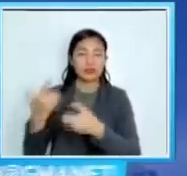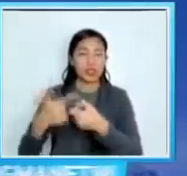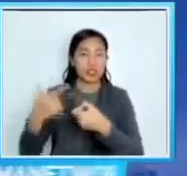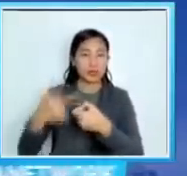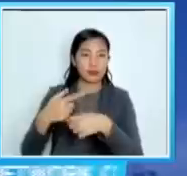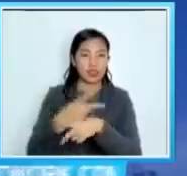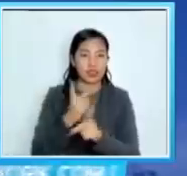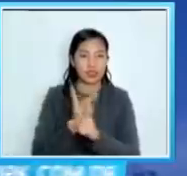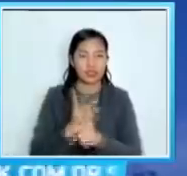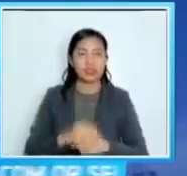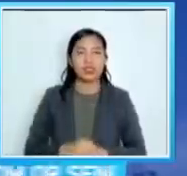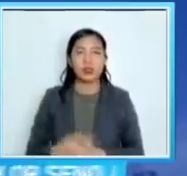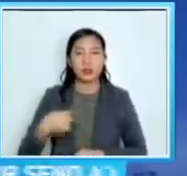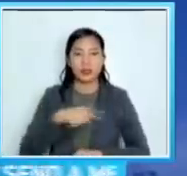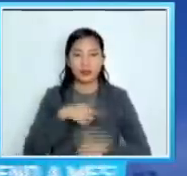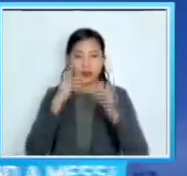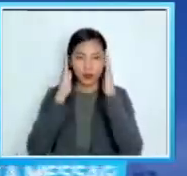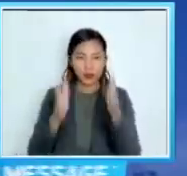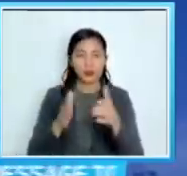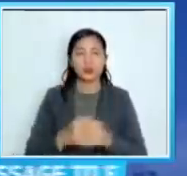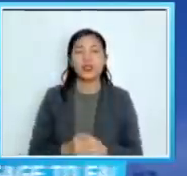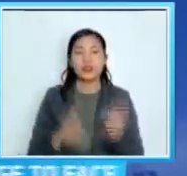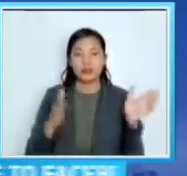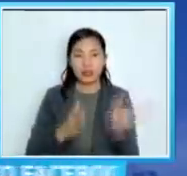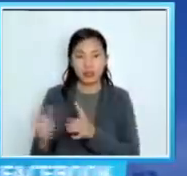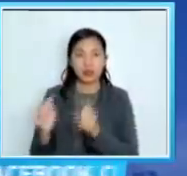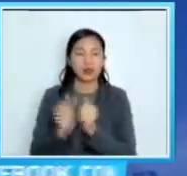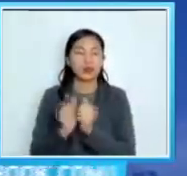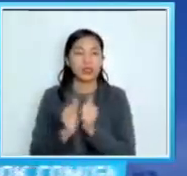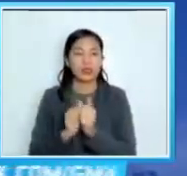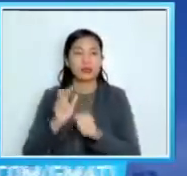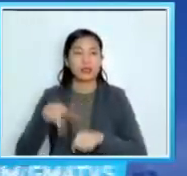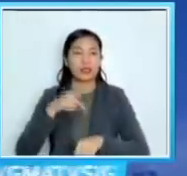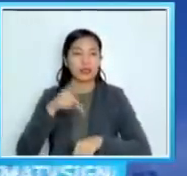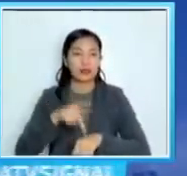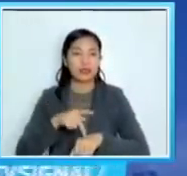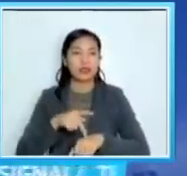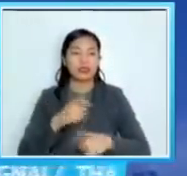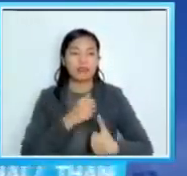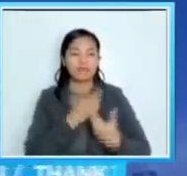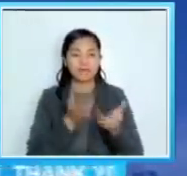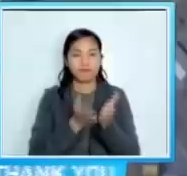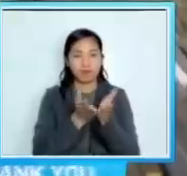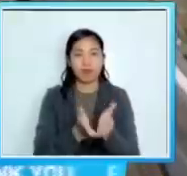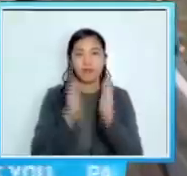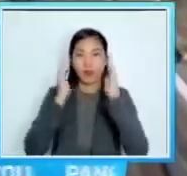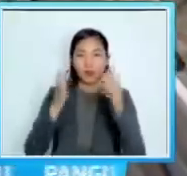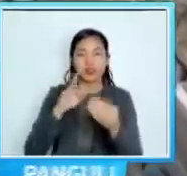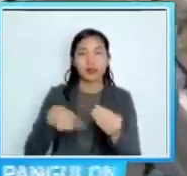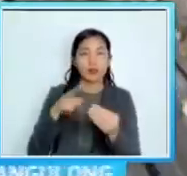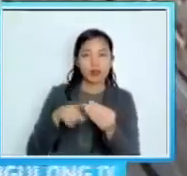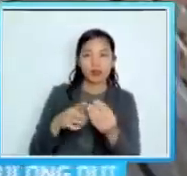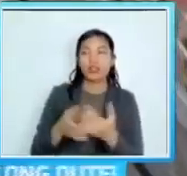was focusing on arrangements with the Coast Guard, the Port Authorities, and focusing on the retail outlets. Ang